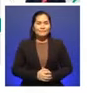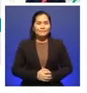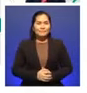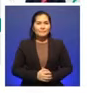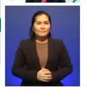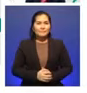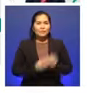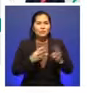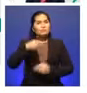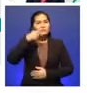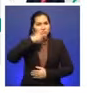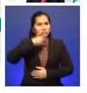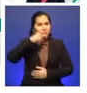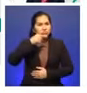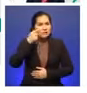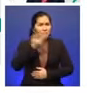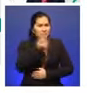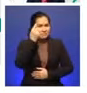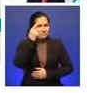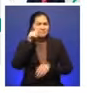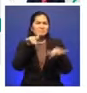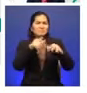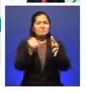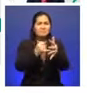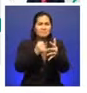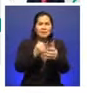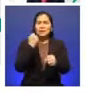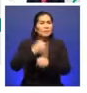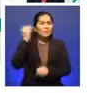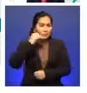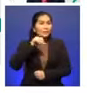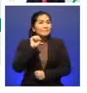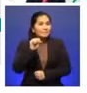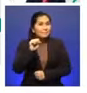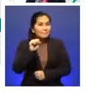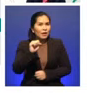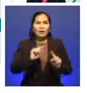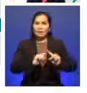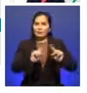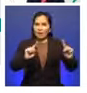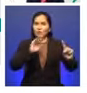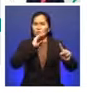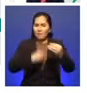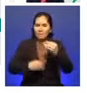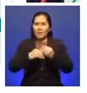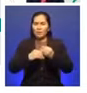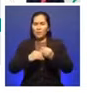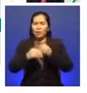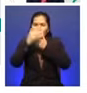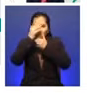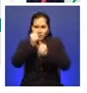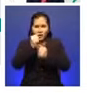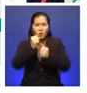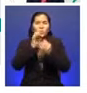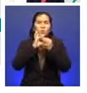าการแปรงฟันดูเหมือนจะเป็นเรื่องเล็กๆที่ทุกคนปฏิบัติอยู่เป็นประจำแต่เมื่อใส่ความใส่ใจลงไปนะ